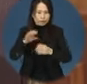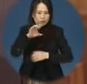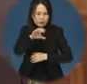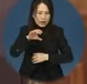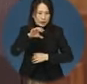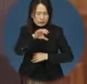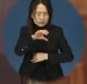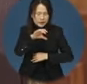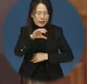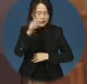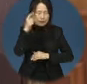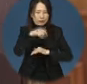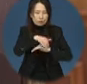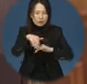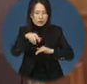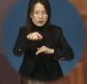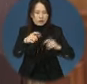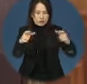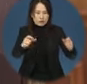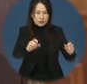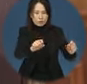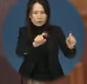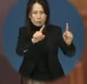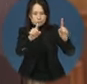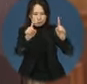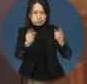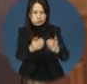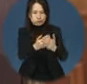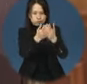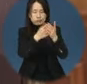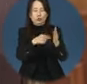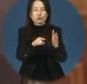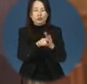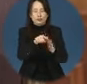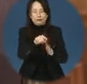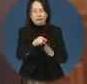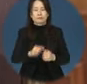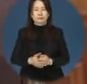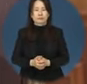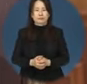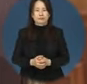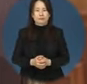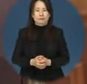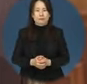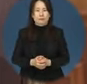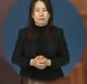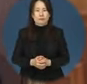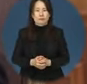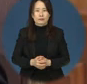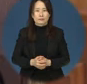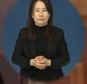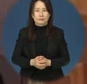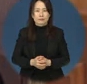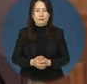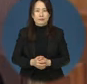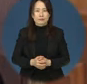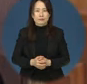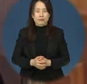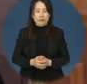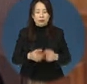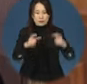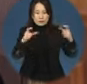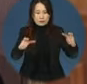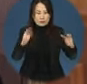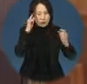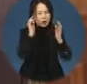감소 지에게 북문 위해서 예수를 위해서 많 이 돈을 빨리 쓰게 되어 있는데 그것 역시도 지역의 자율성을